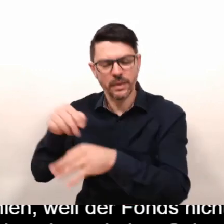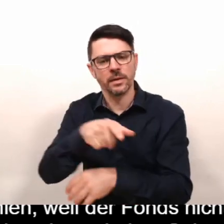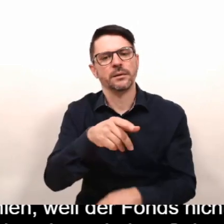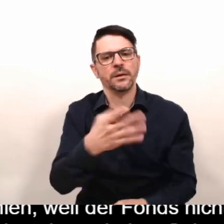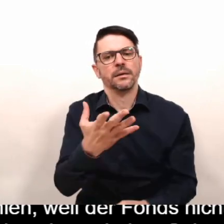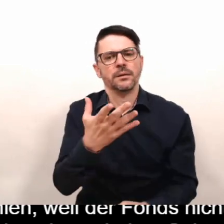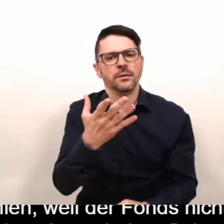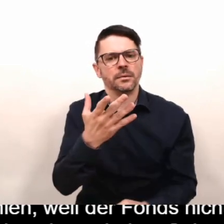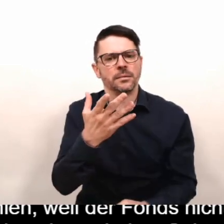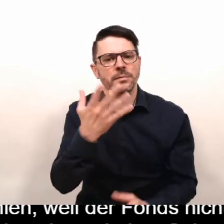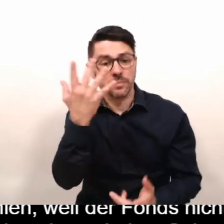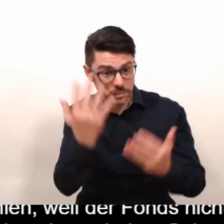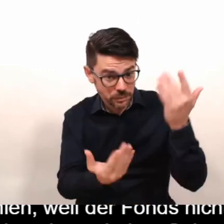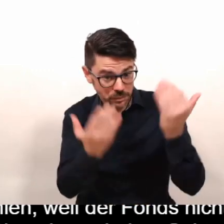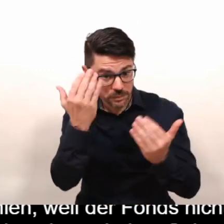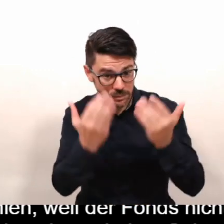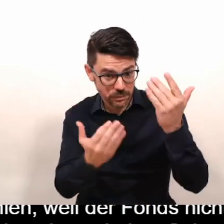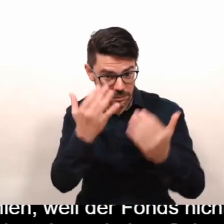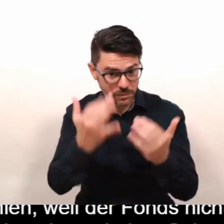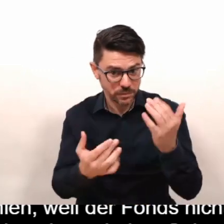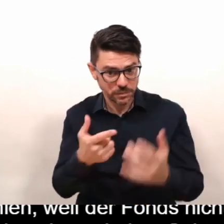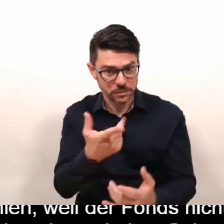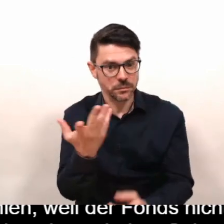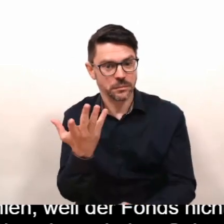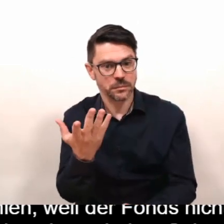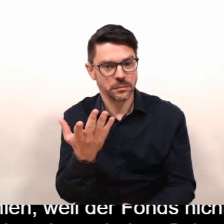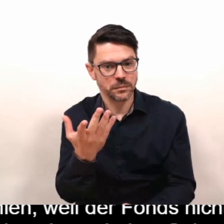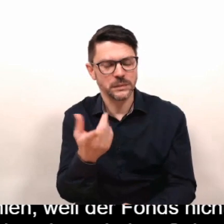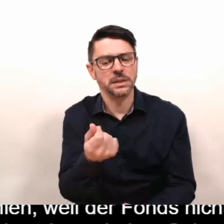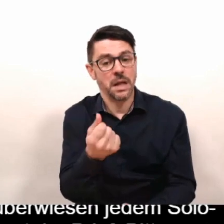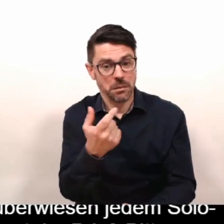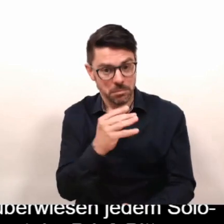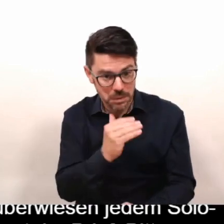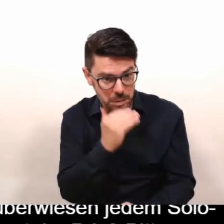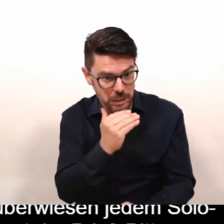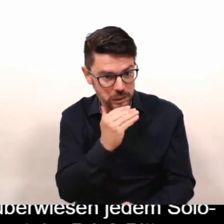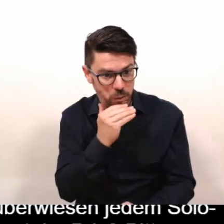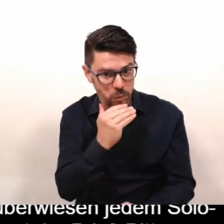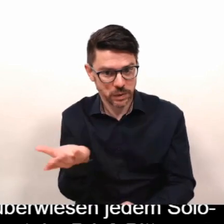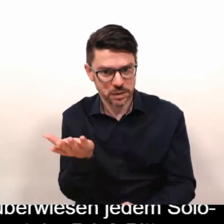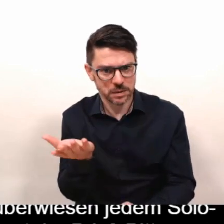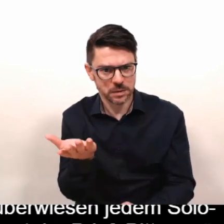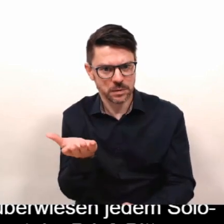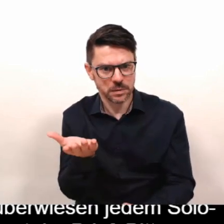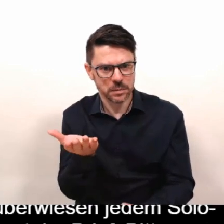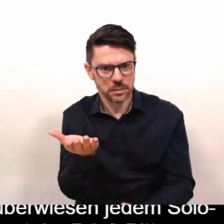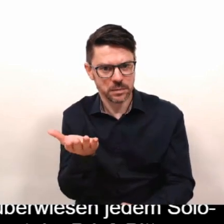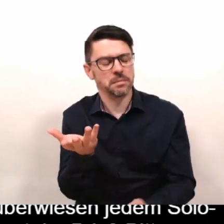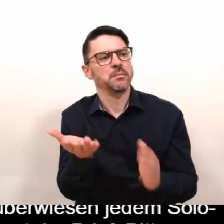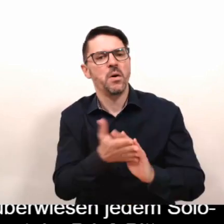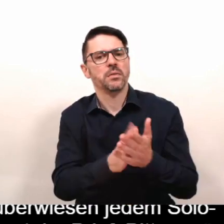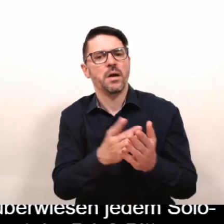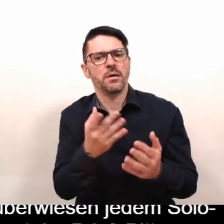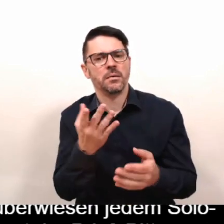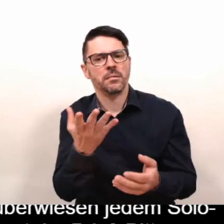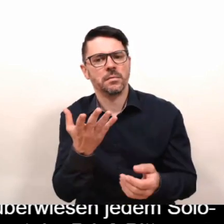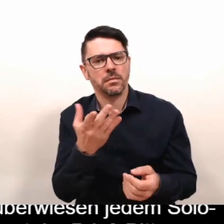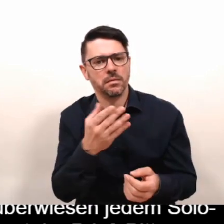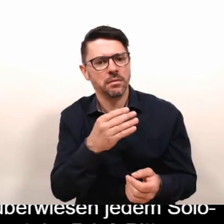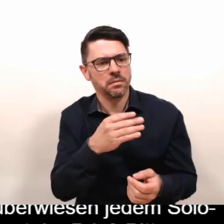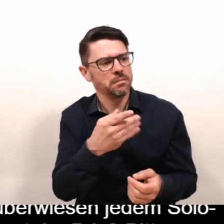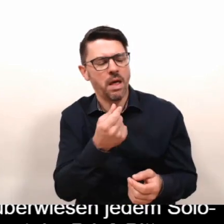Mitarbeitern, der 9.000 Euro bekommt für Pacht, Miete, Leasing und sonstige Kosten, um seinen Betrieb zu erhalten.